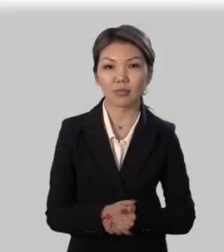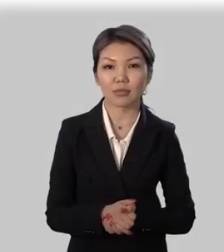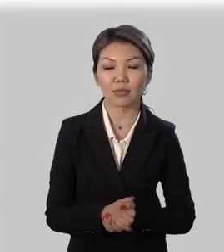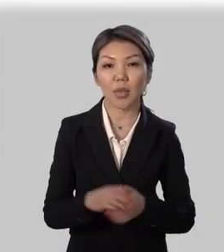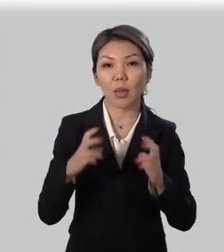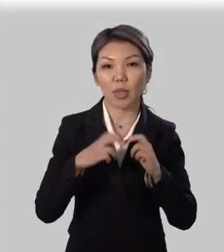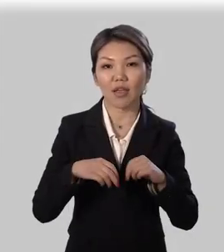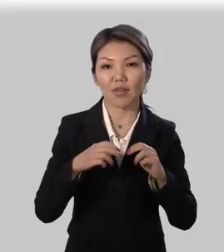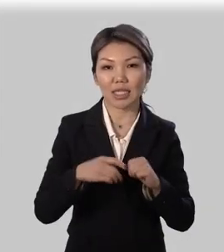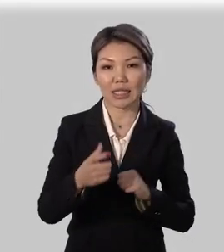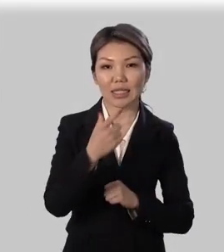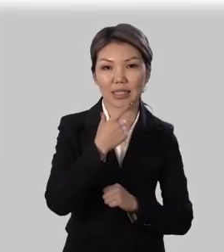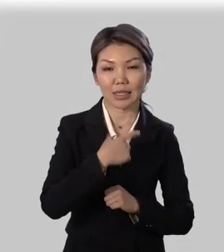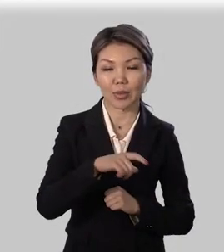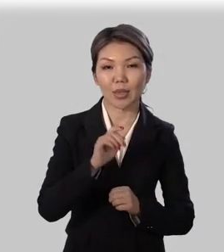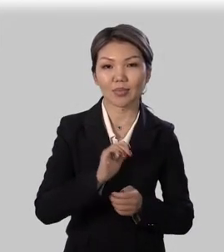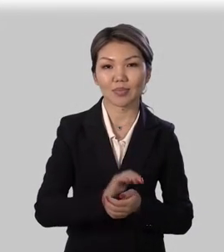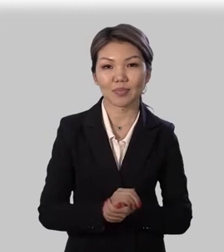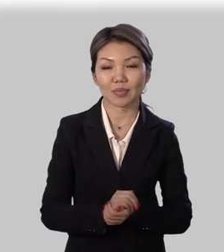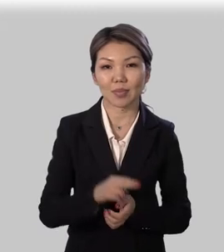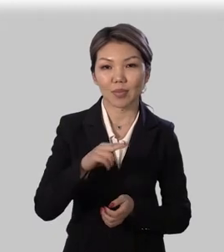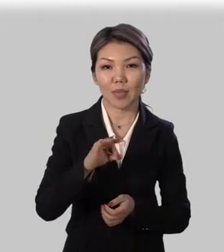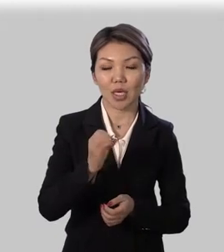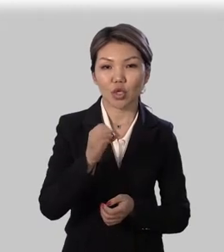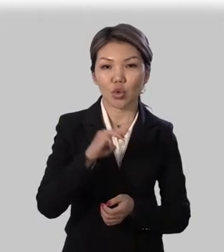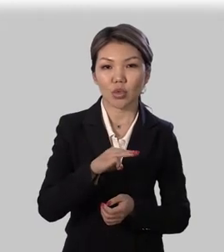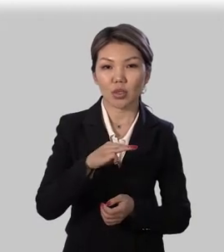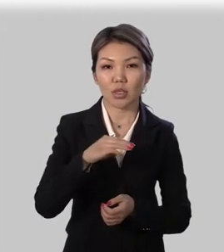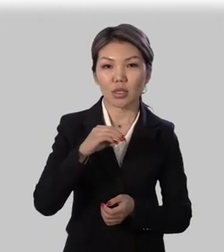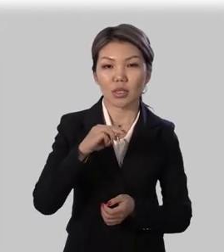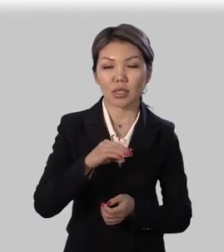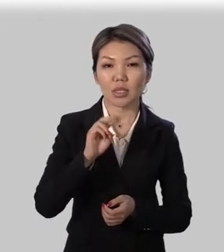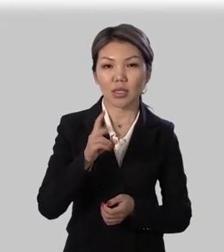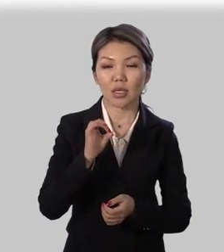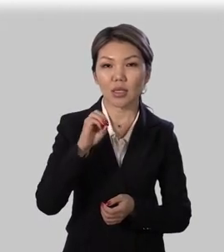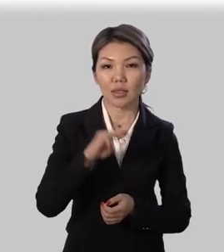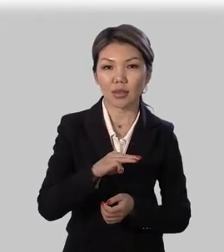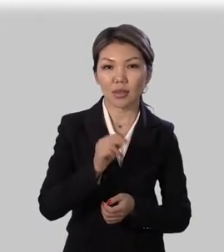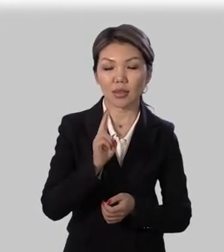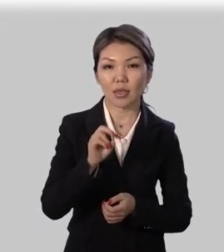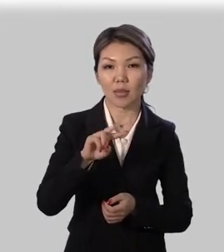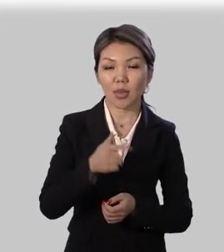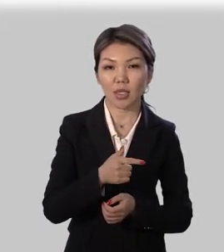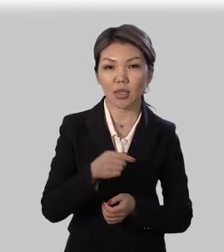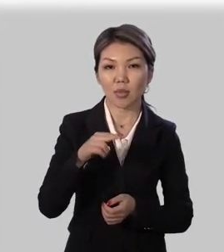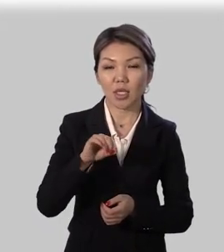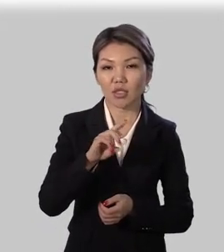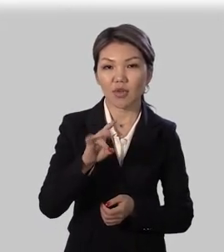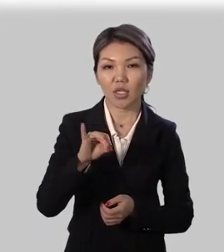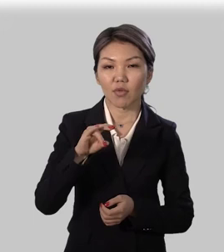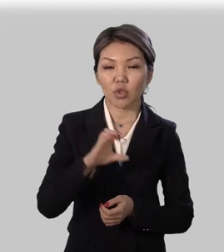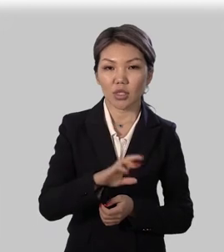проверьте себя поет тикает капель перезваниваю ца и